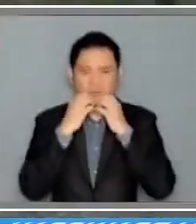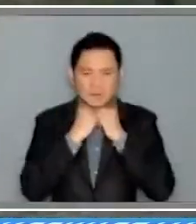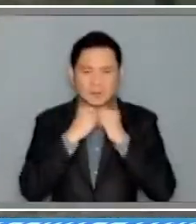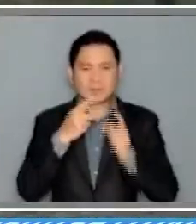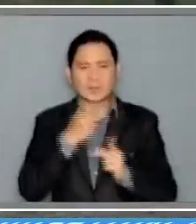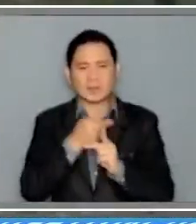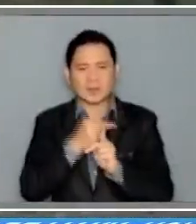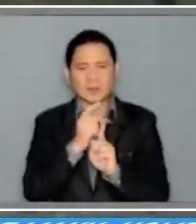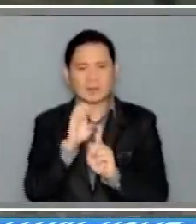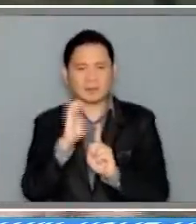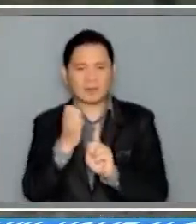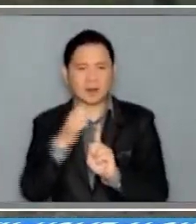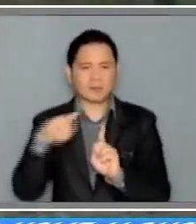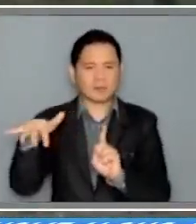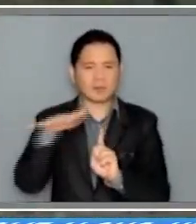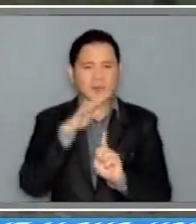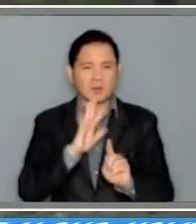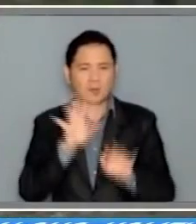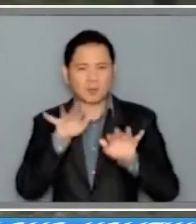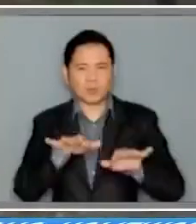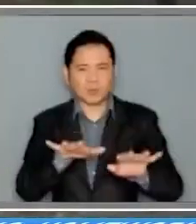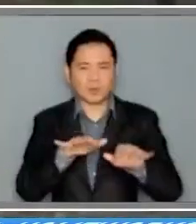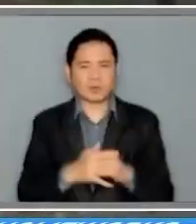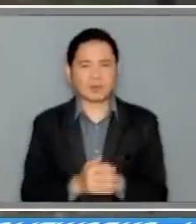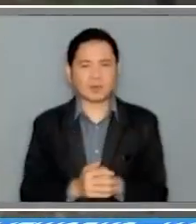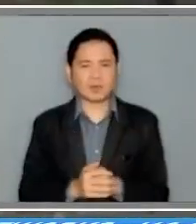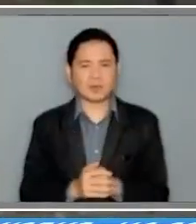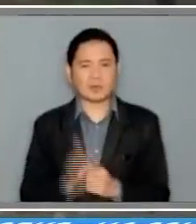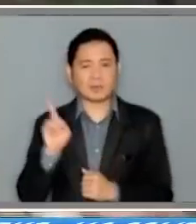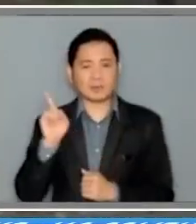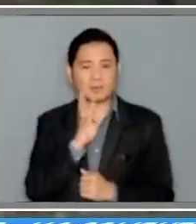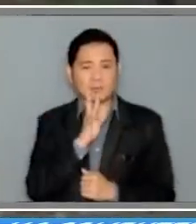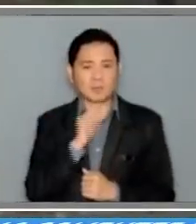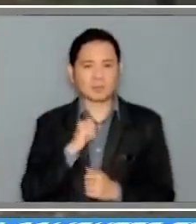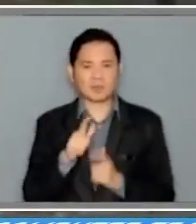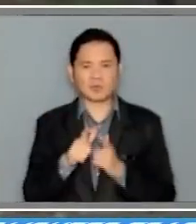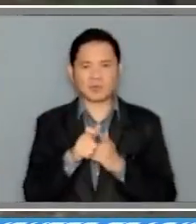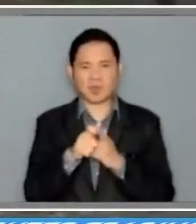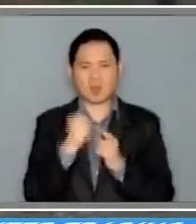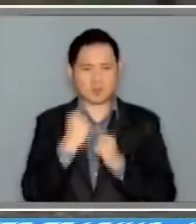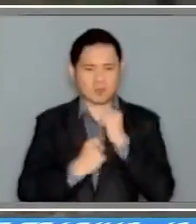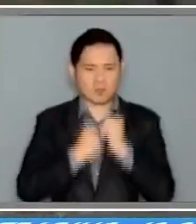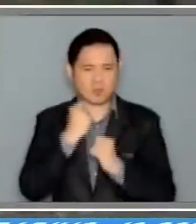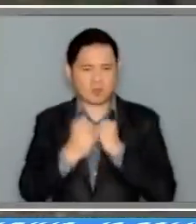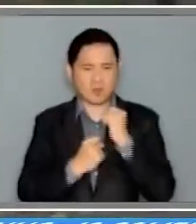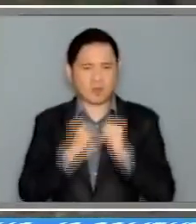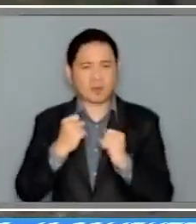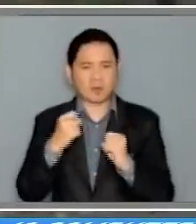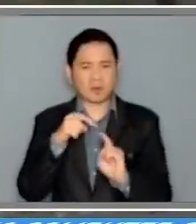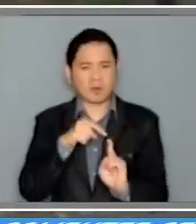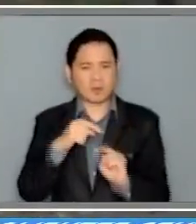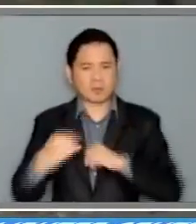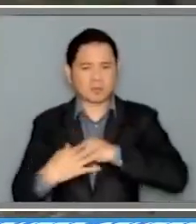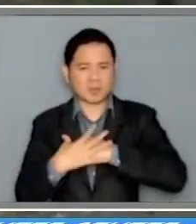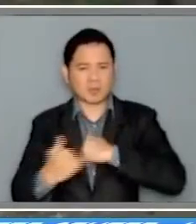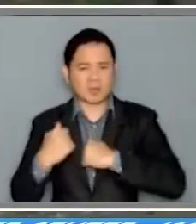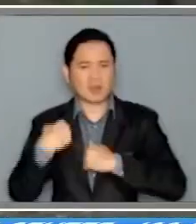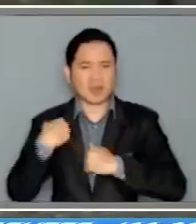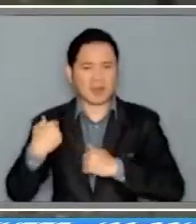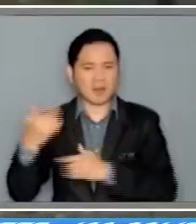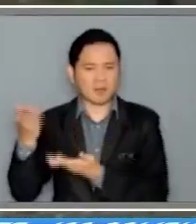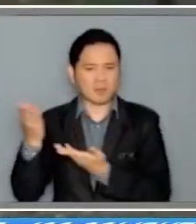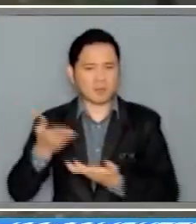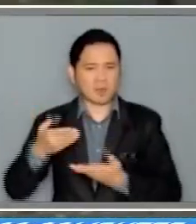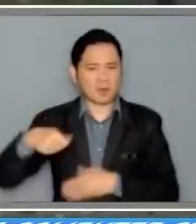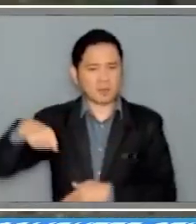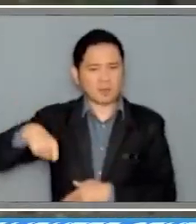Kung nagjo-jogging ako sa beach, may nakikita akong plastics, kinukuha ko. Pag nagjo-jogging ako, may dala pa akong garbage bag. So yun yung